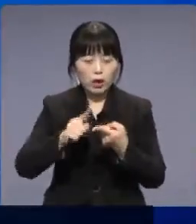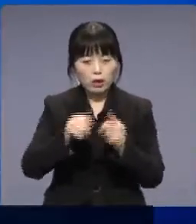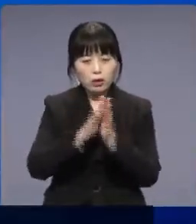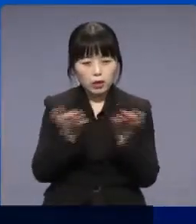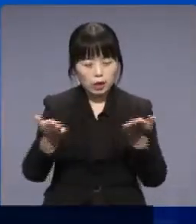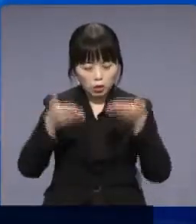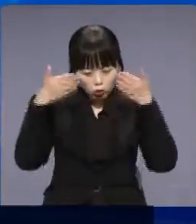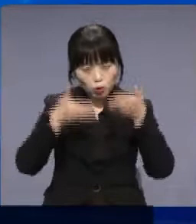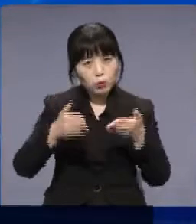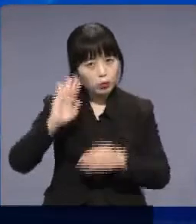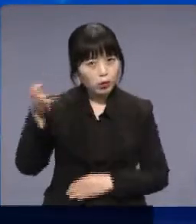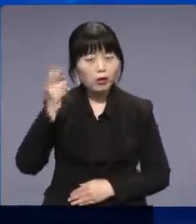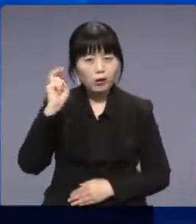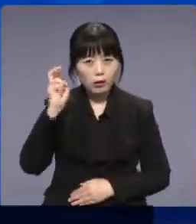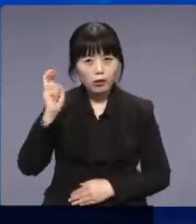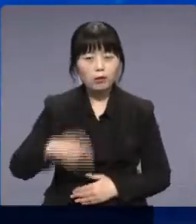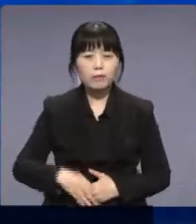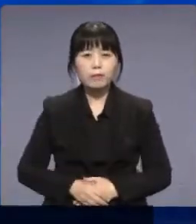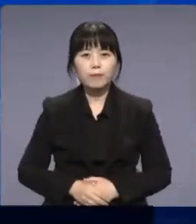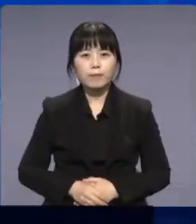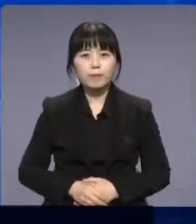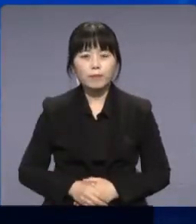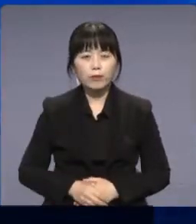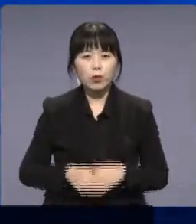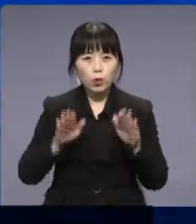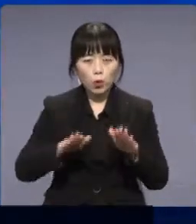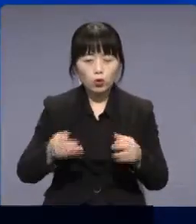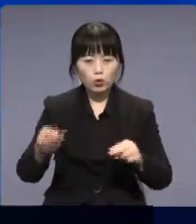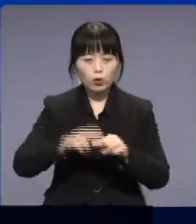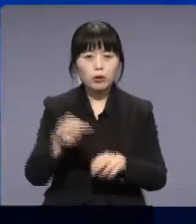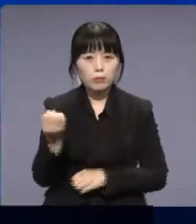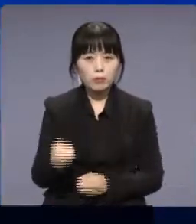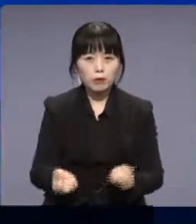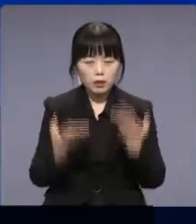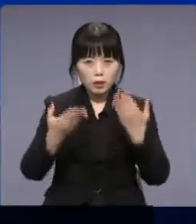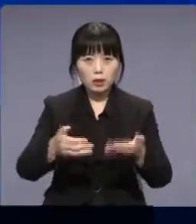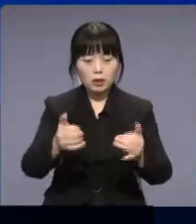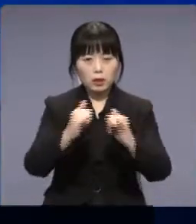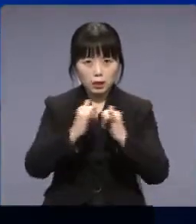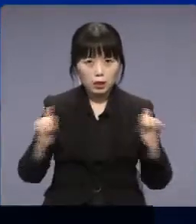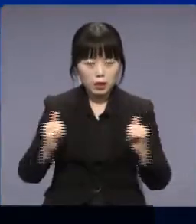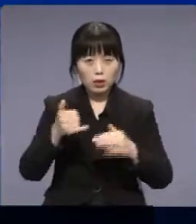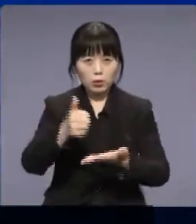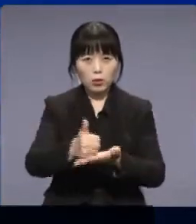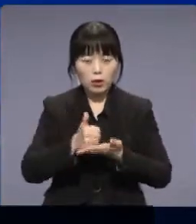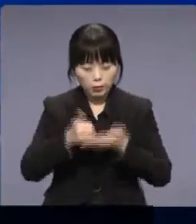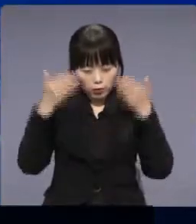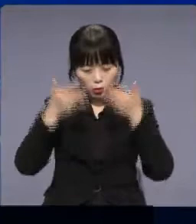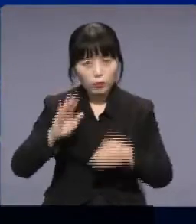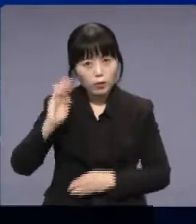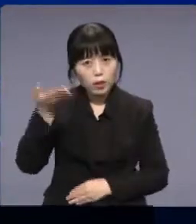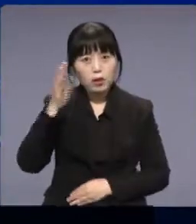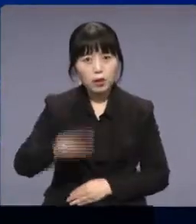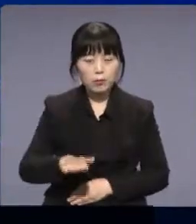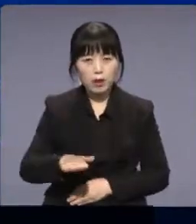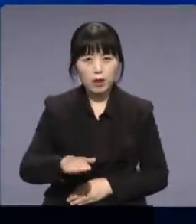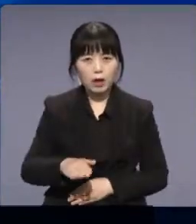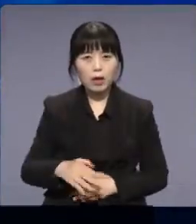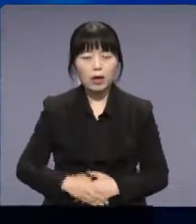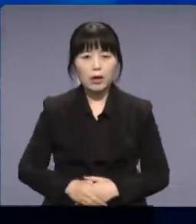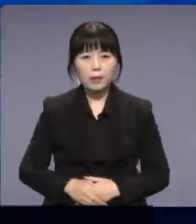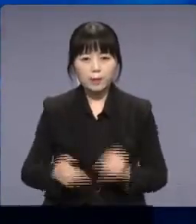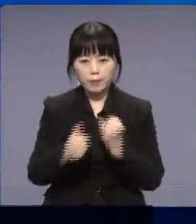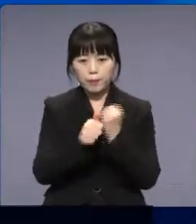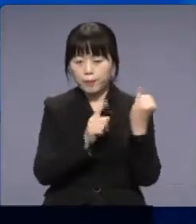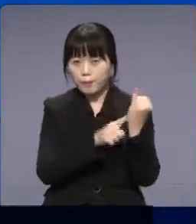주목을 받지 않을까 하는 생각도 좀 들었습니다. 자, 오늘 취임식에 참석한 인사들과 외부인들에도 이목이 모였지만요. 역시